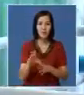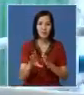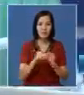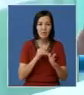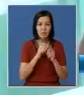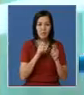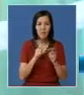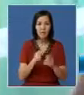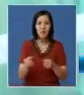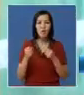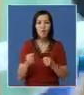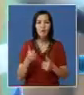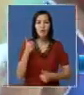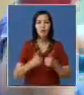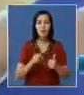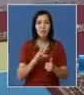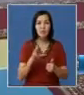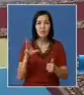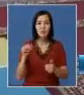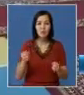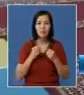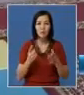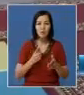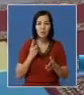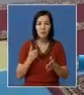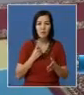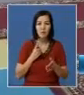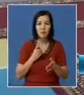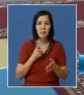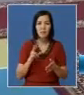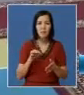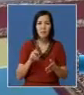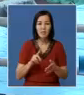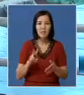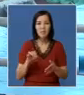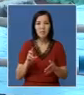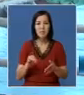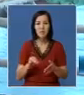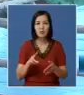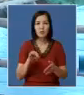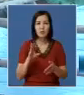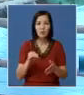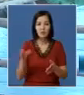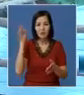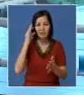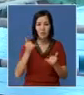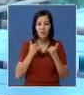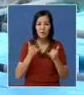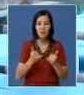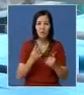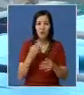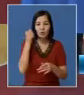анықталады. Айта кетейік, боксшылар додасы СРО спорт шеберлері ағайынды Қияз, Нияз, Тілеуіткеновтерге еске алуға